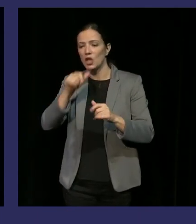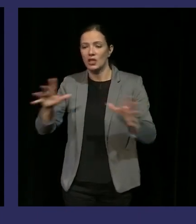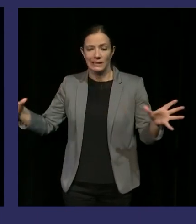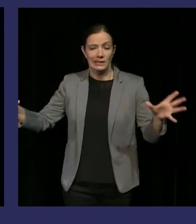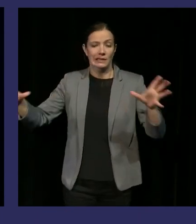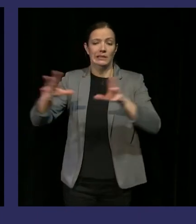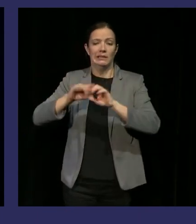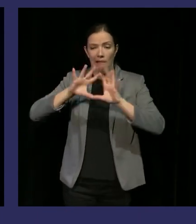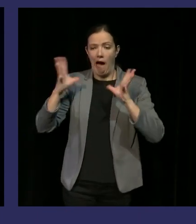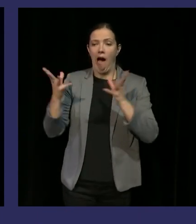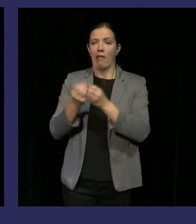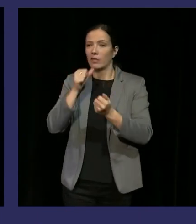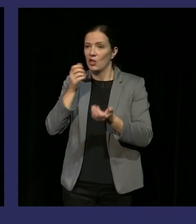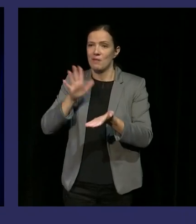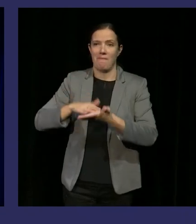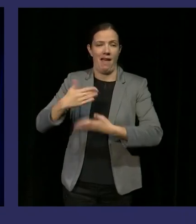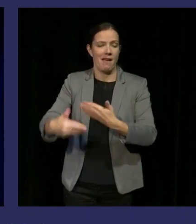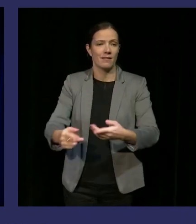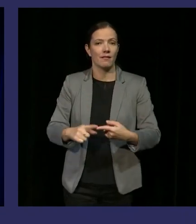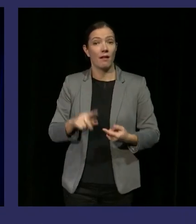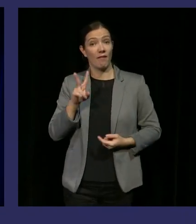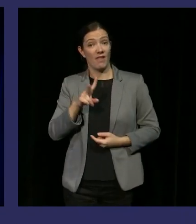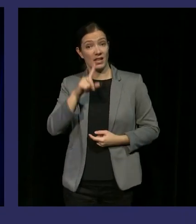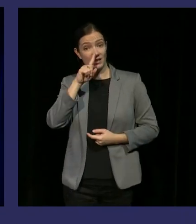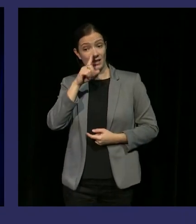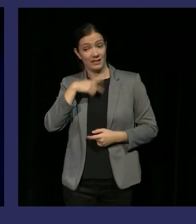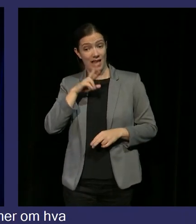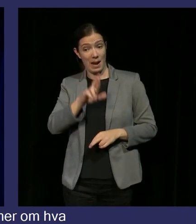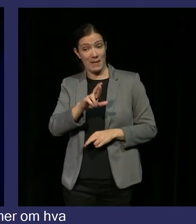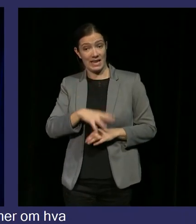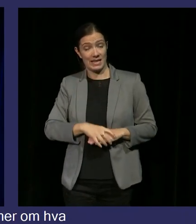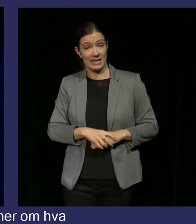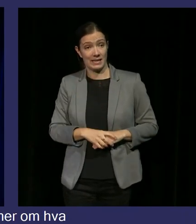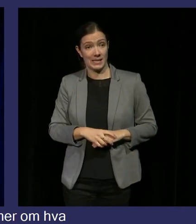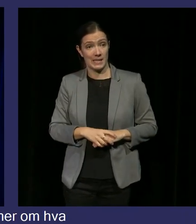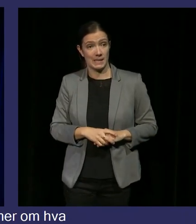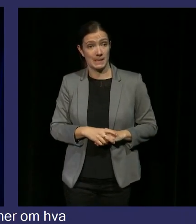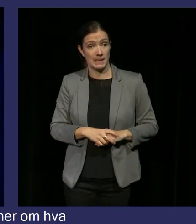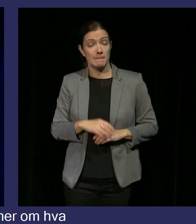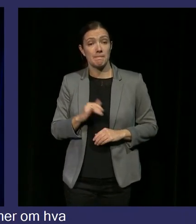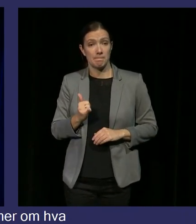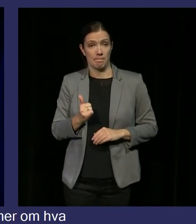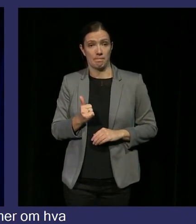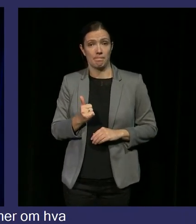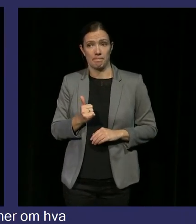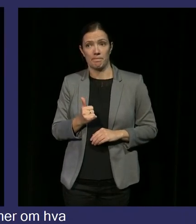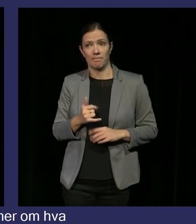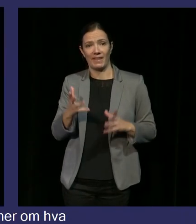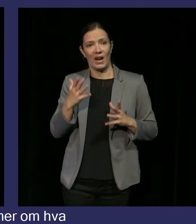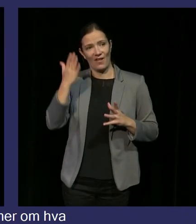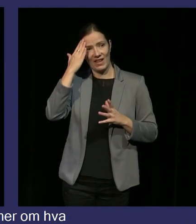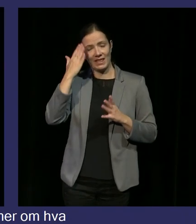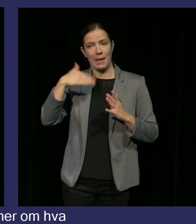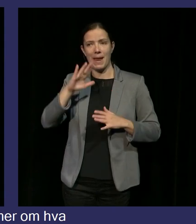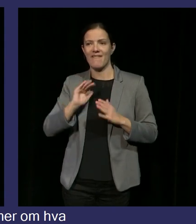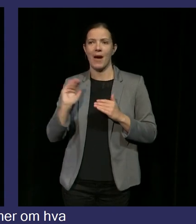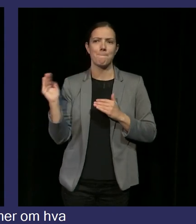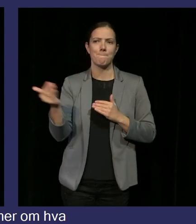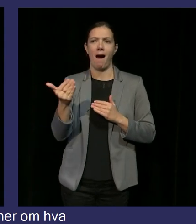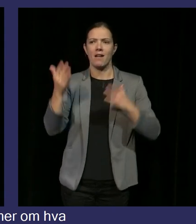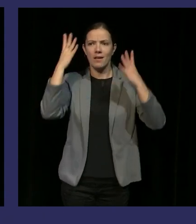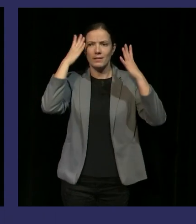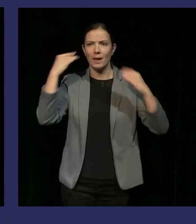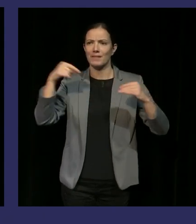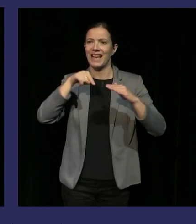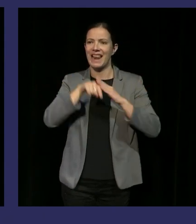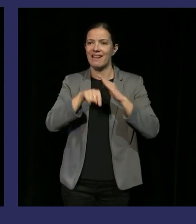hele skjeden. Vangsnes, hadde du en replikk til det? Ja, så når jeg sa at vi trenger å vite mer om hva som ligger bak den samiske